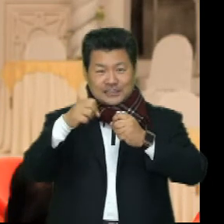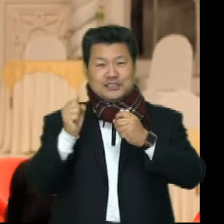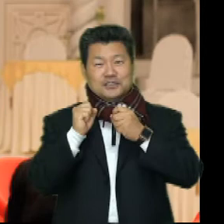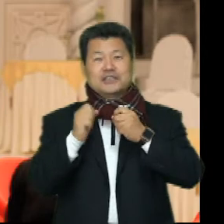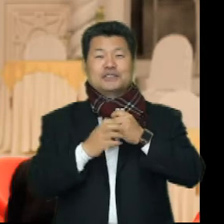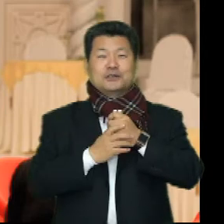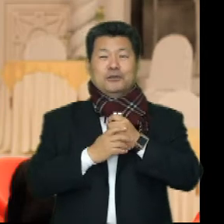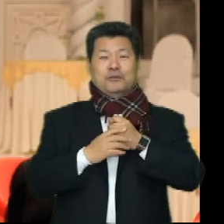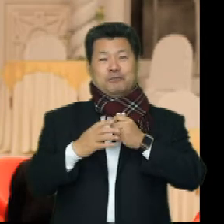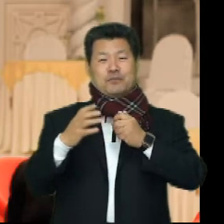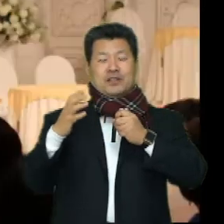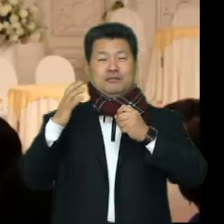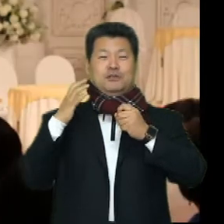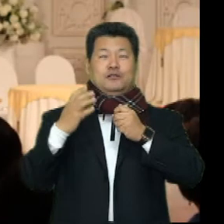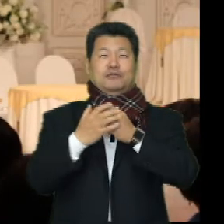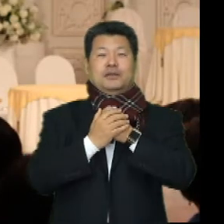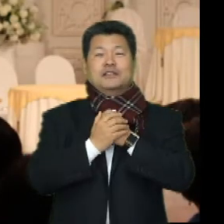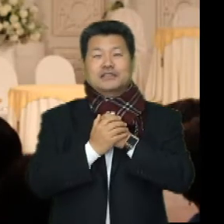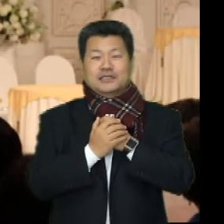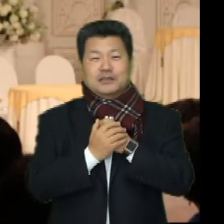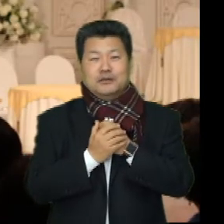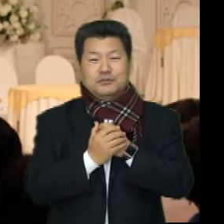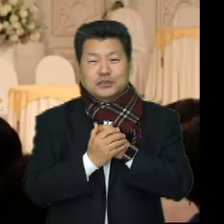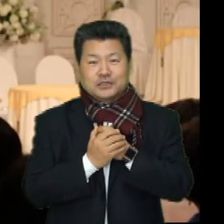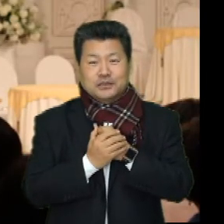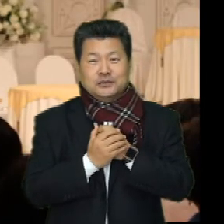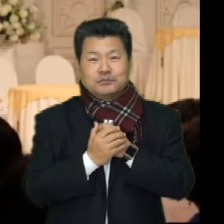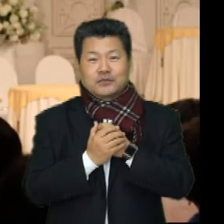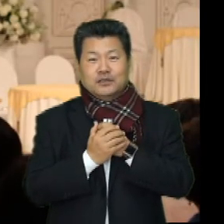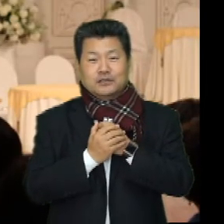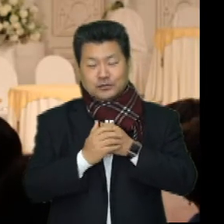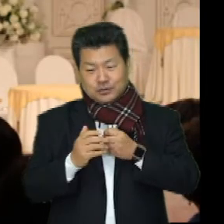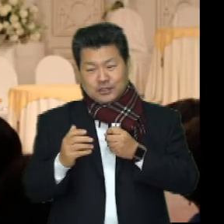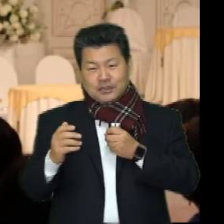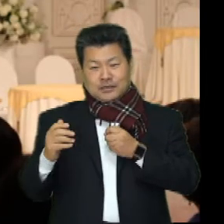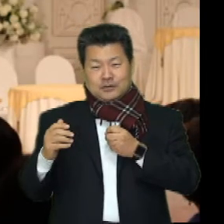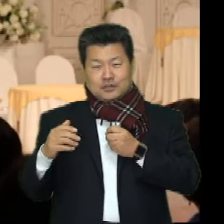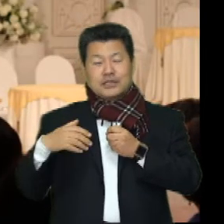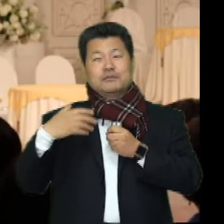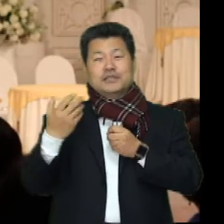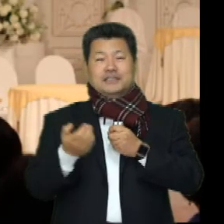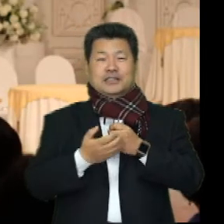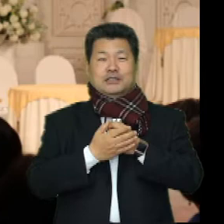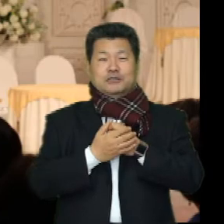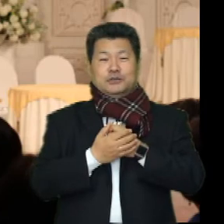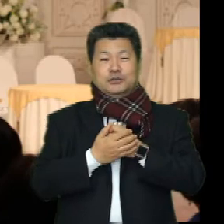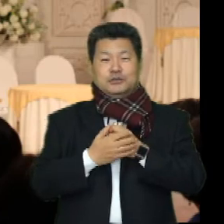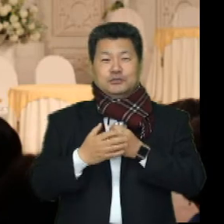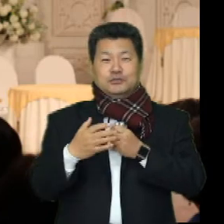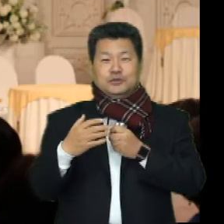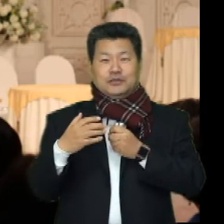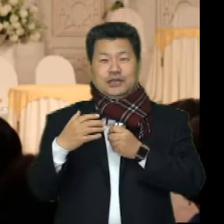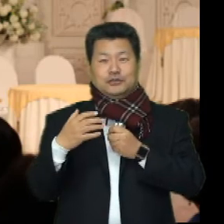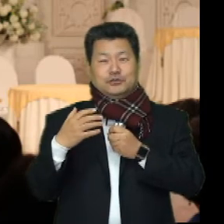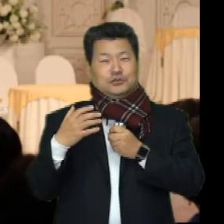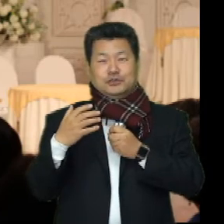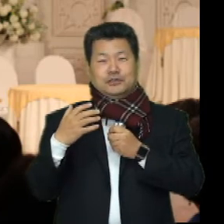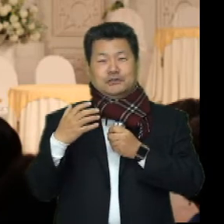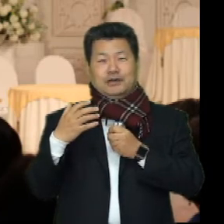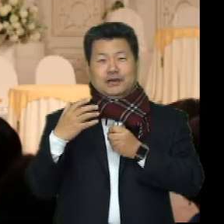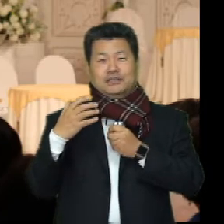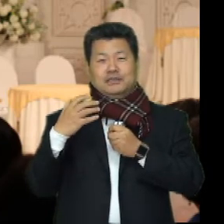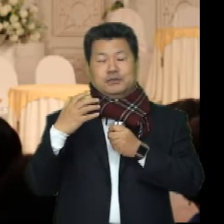손 완전히 뜯어가지고 뭐 배터지게 이제 먹었죠. 그리고 뭐 그 다음번에 이제 가자고 그러면 뭐